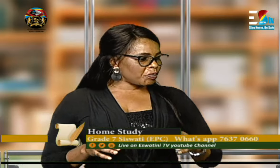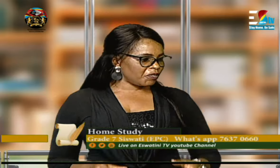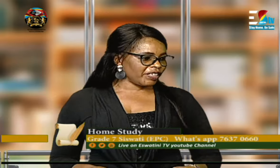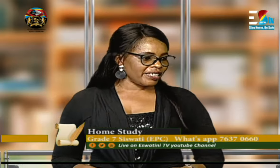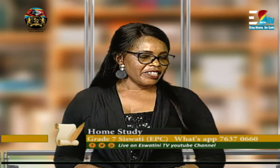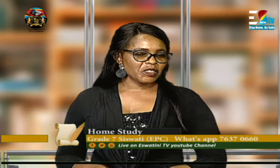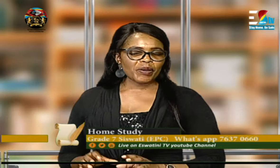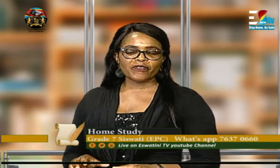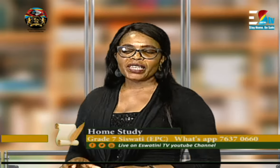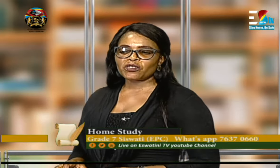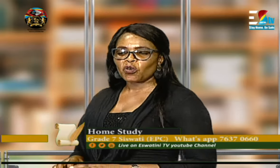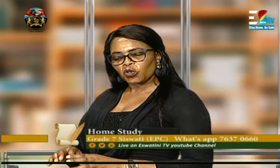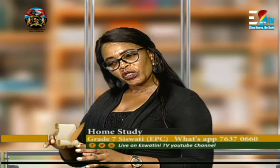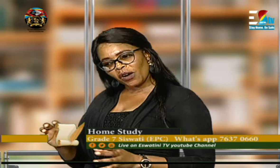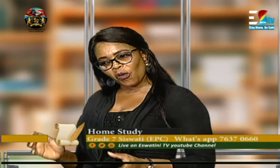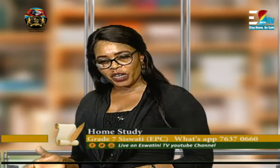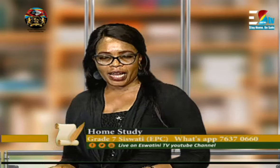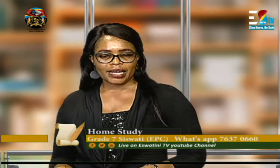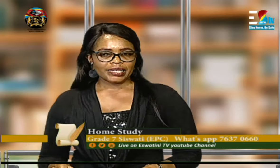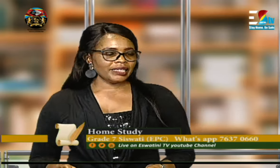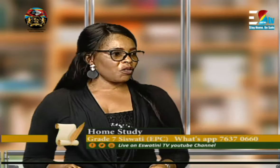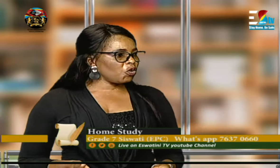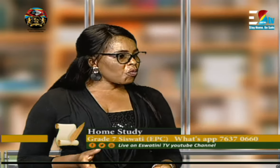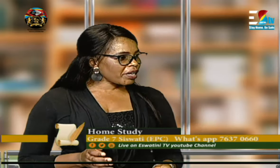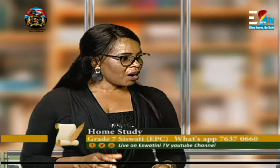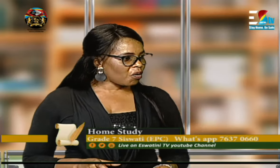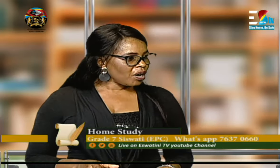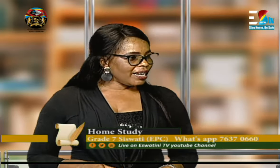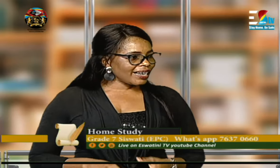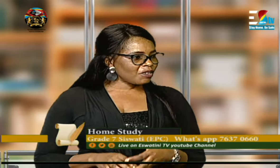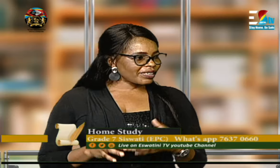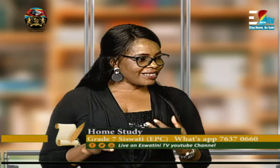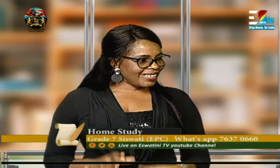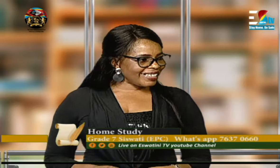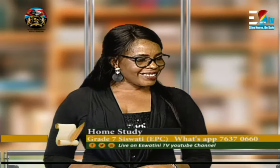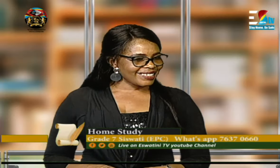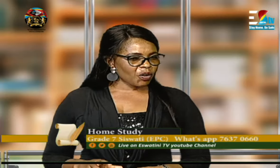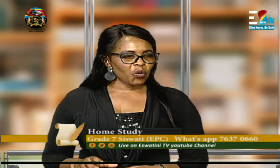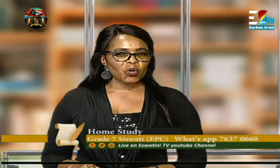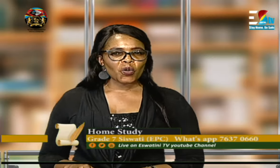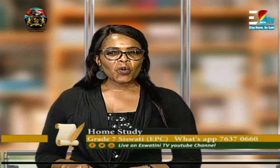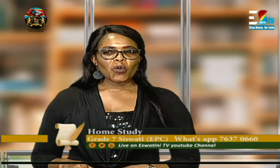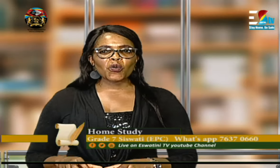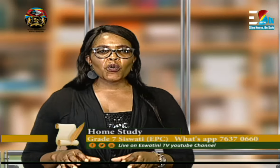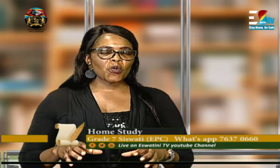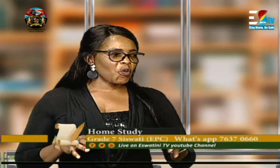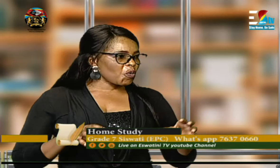uyofika esiphethweni siphethwe nglaso goqota khona inkhulumo yakho lengakugcizelela sisi kakhulu